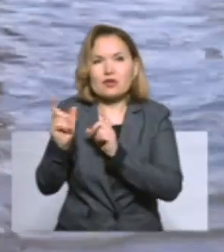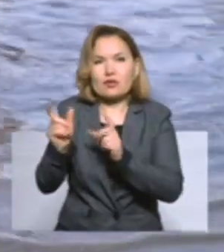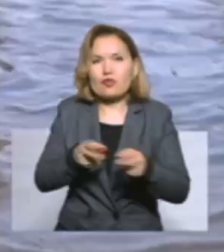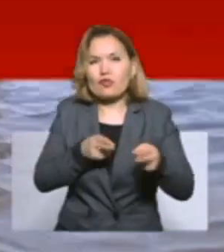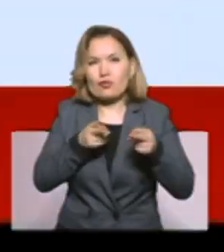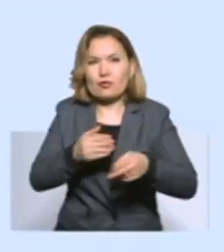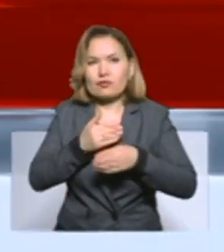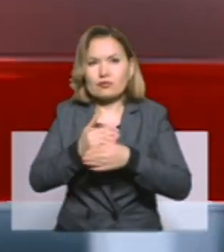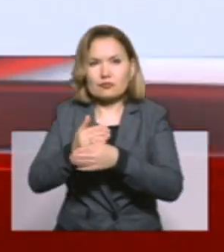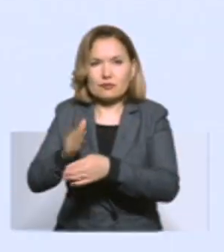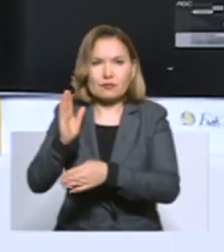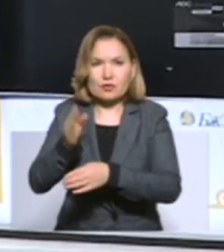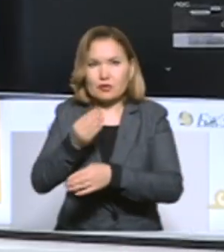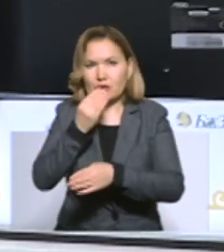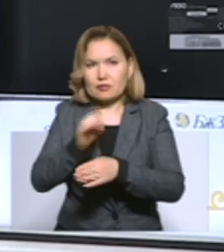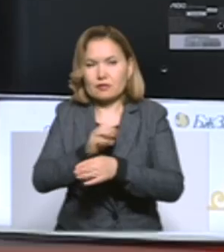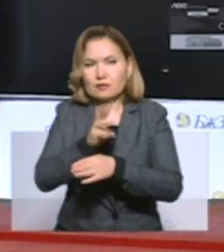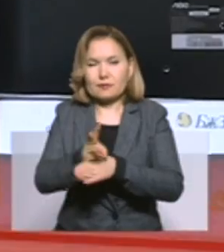жатыр.